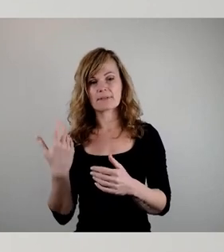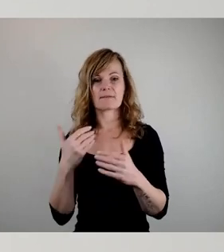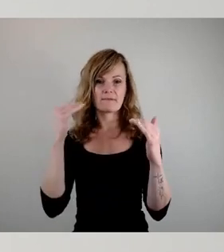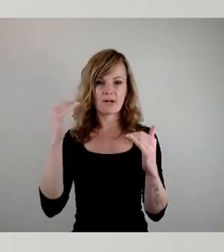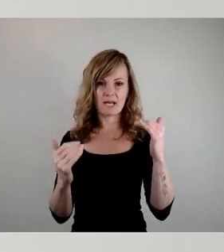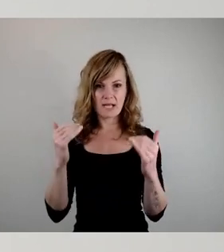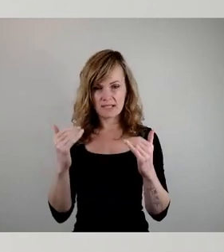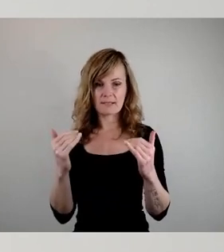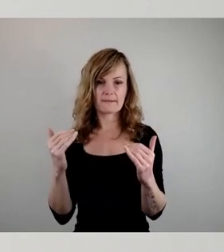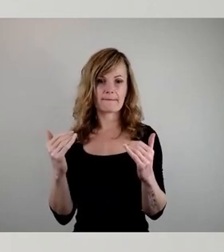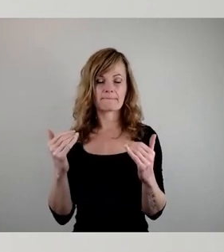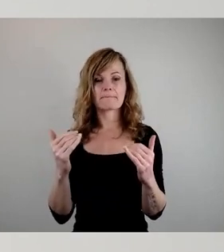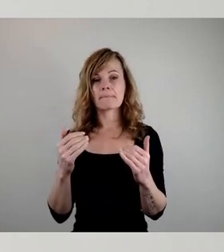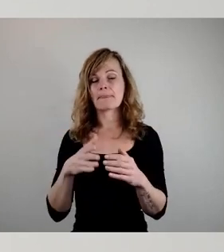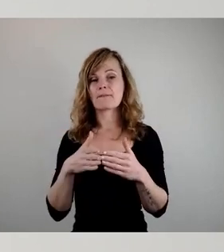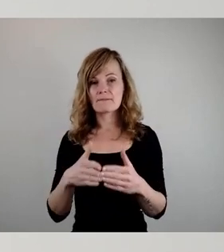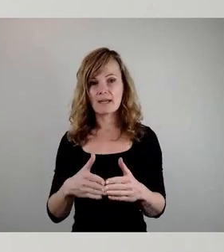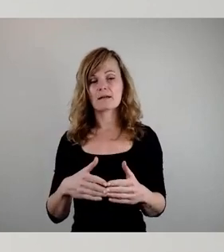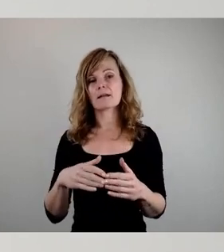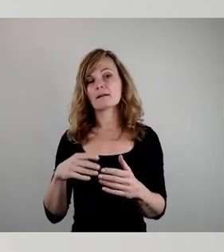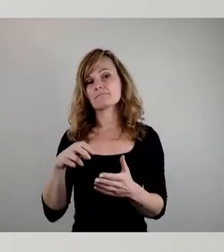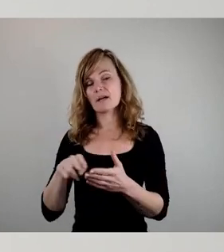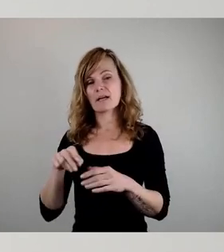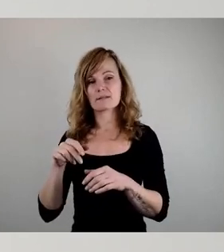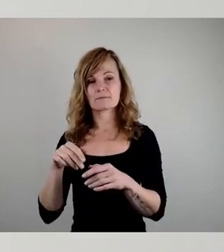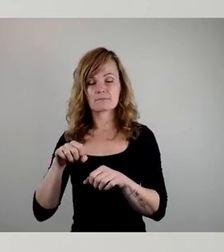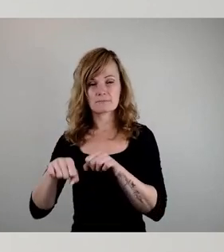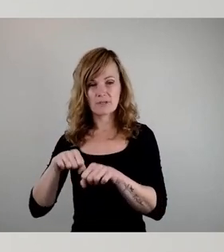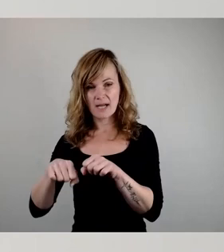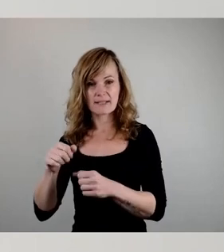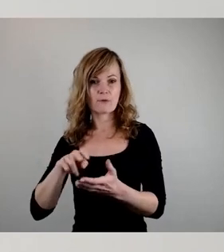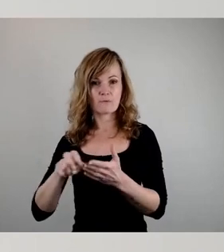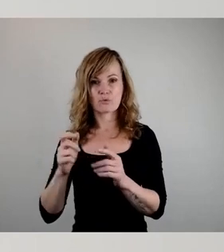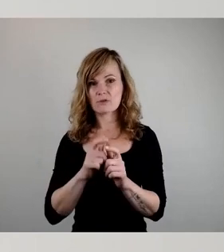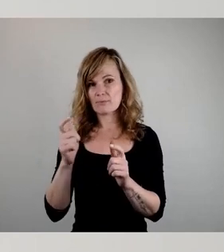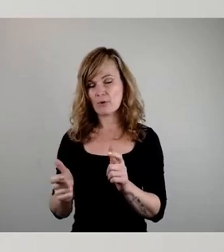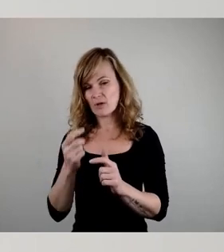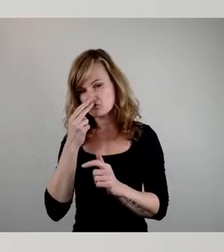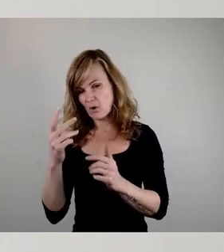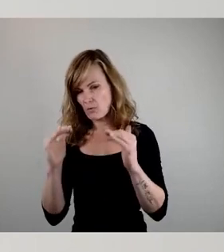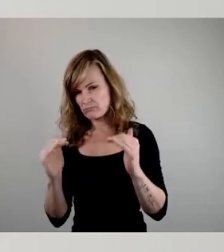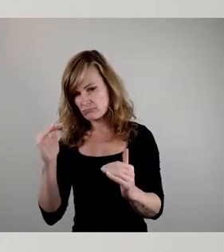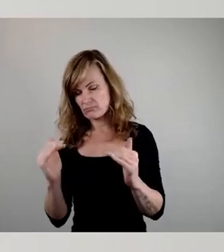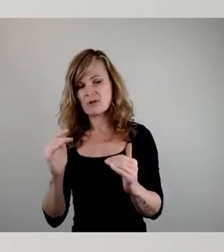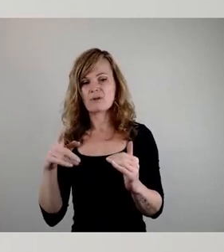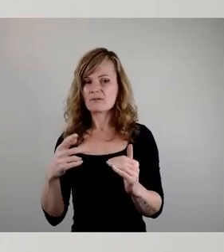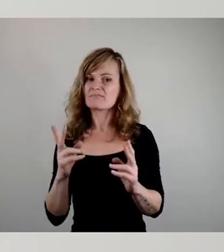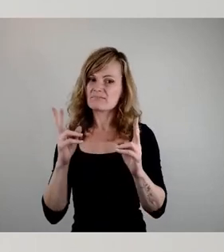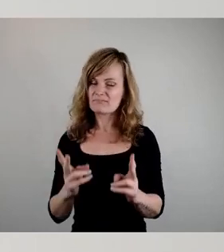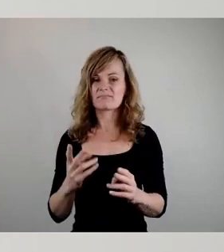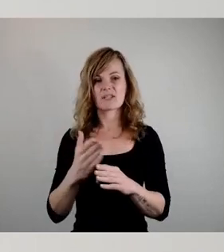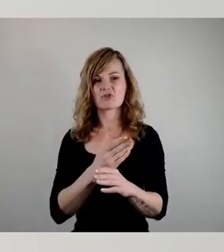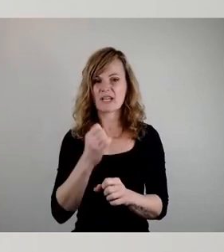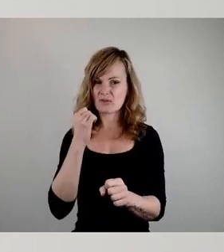zwischen beispielsweise Fähre und Radfußbrücke vorzunehmen, um so eine Entscheidung wirklich auf ein solides Fundament zu